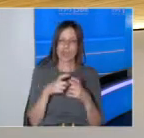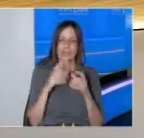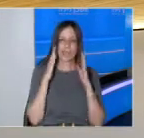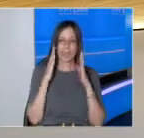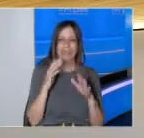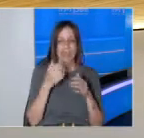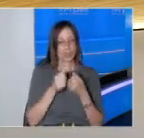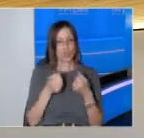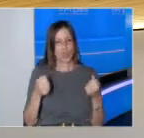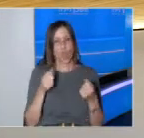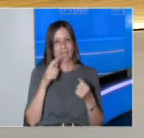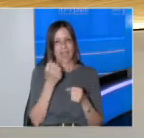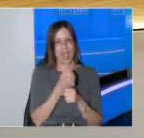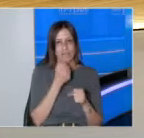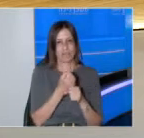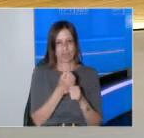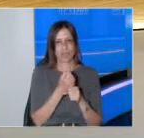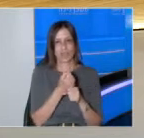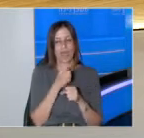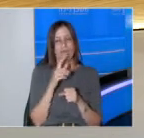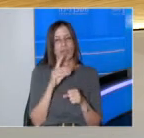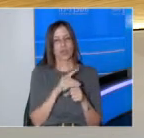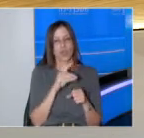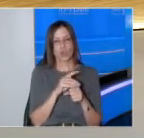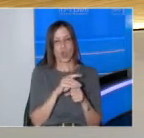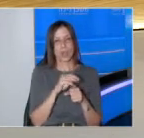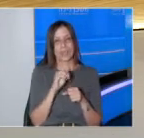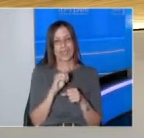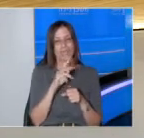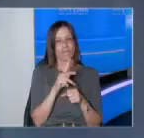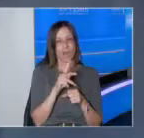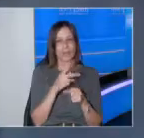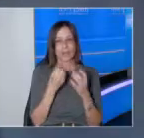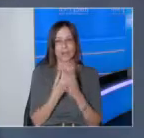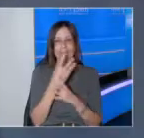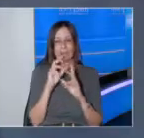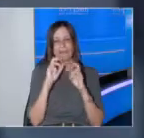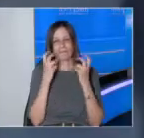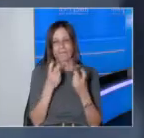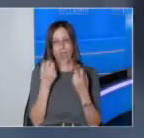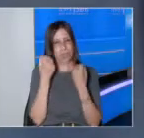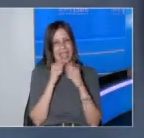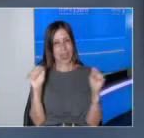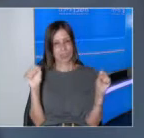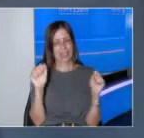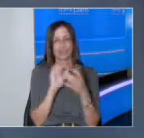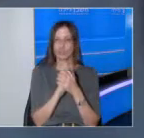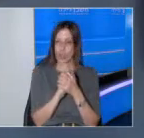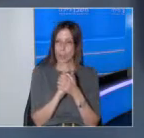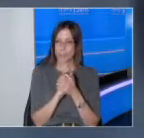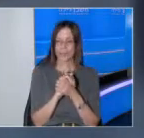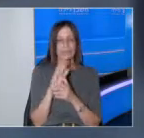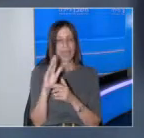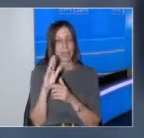ודוקטור רם פרומן, מקים עמותת הפורום החילוני. שלום לכם. שלום, שלום. רם, נתחיל